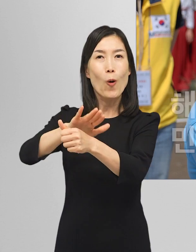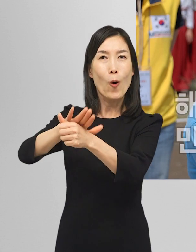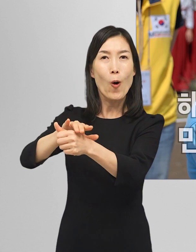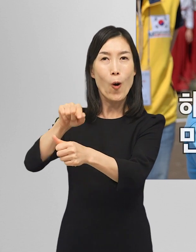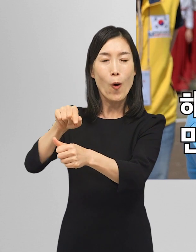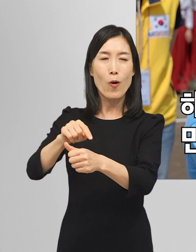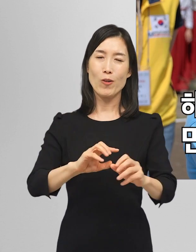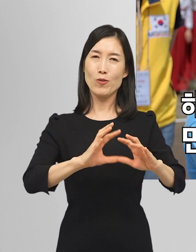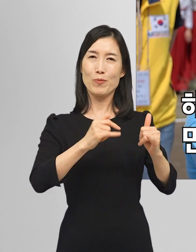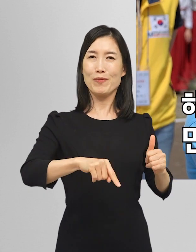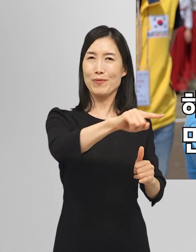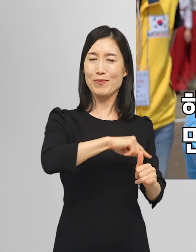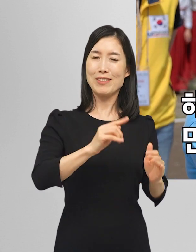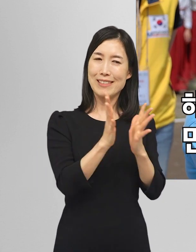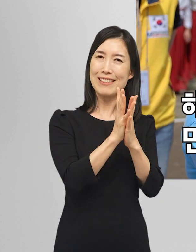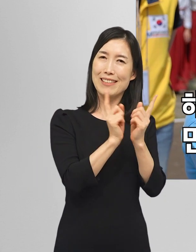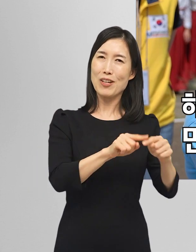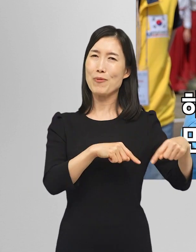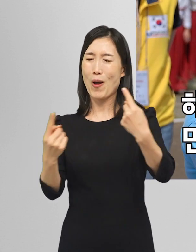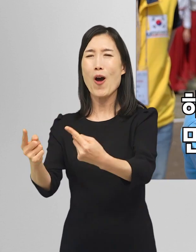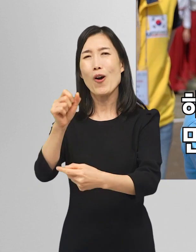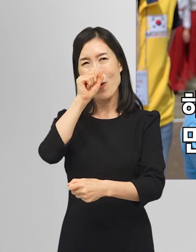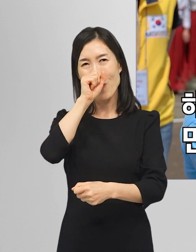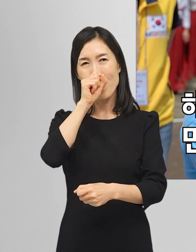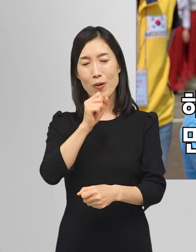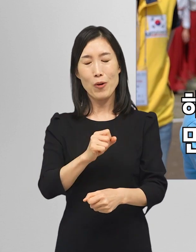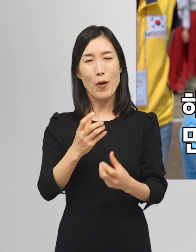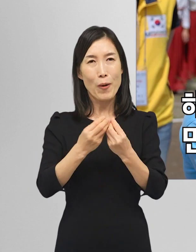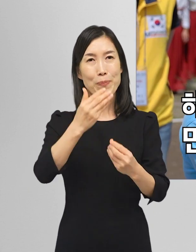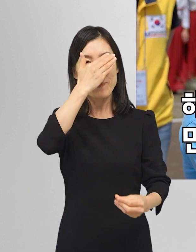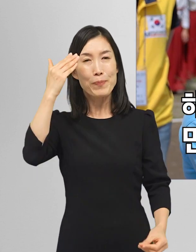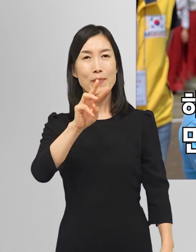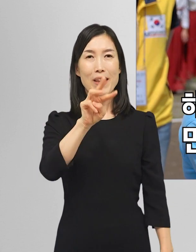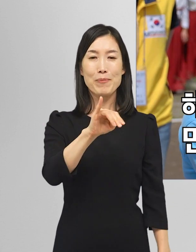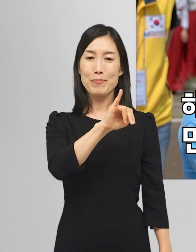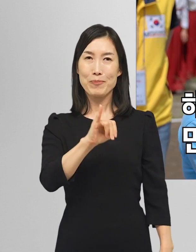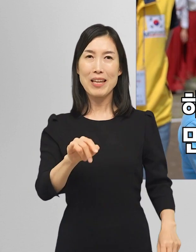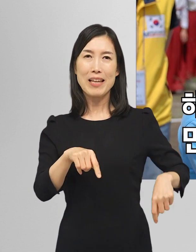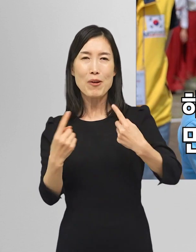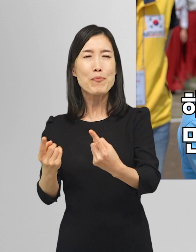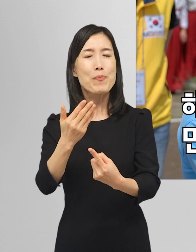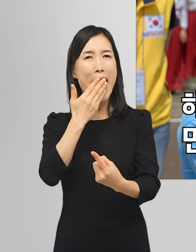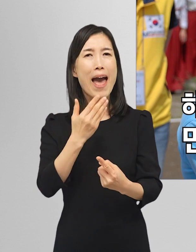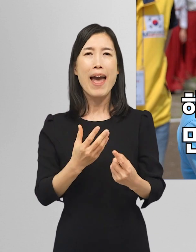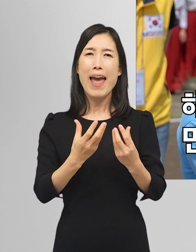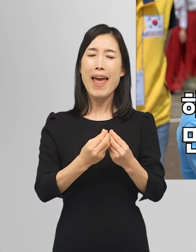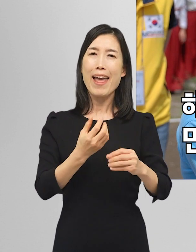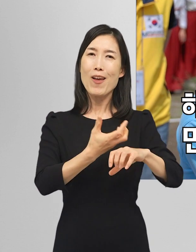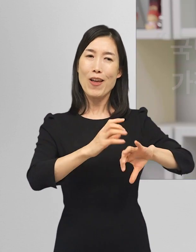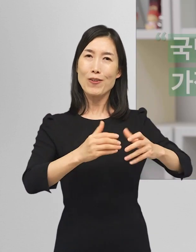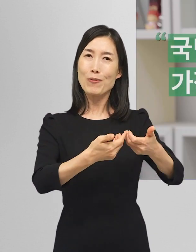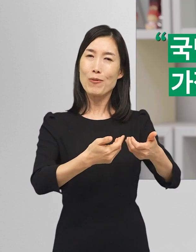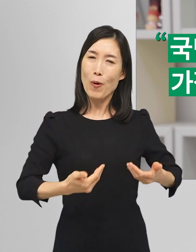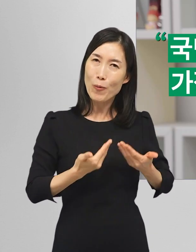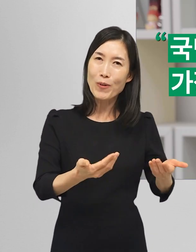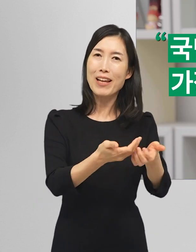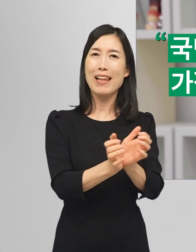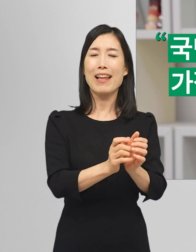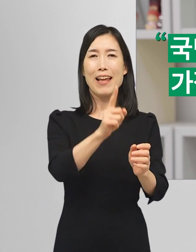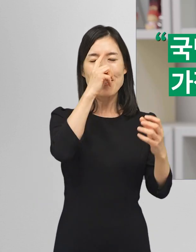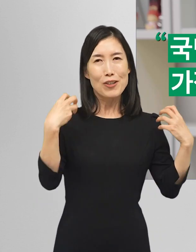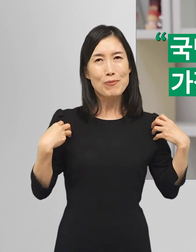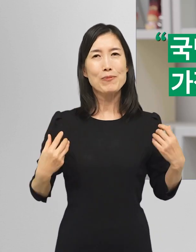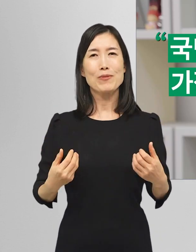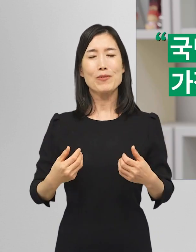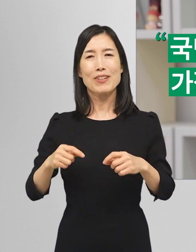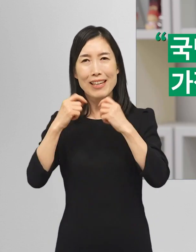하겠죠. 그리고 MZ세대들이 참여할 수 있는 해외 봉사단이라든지 민과 간이 동시에 할 수 있는 그런 사업들을 많이 만들어서 이 부분에 대한